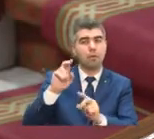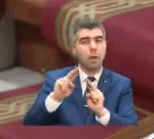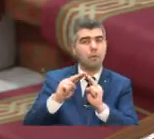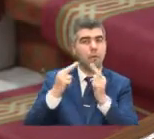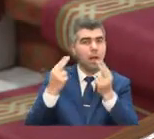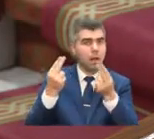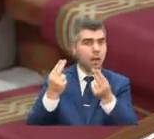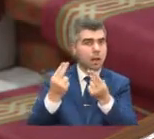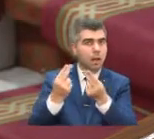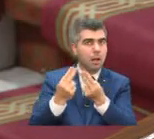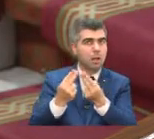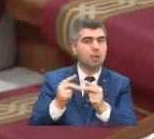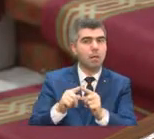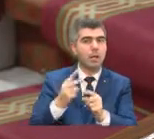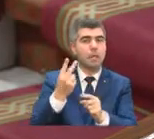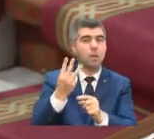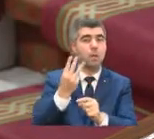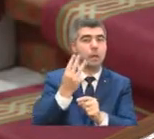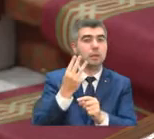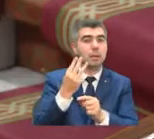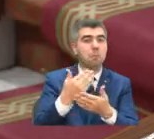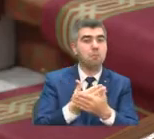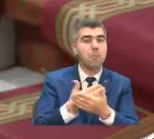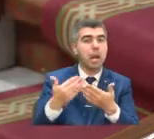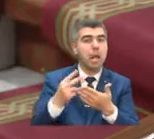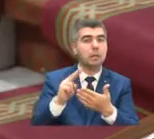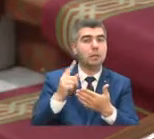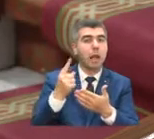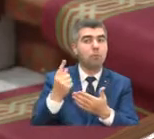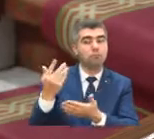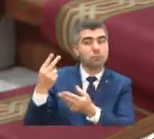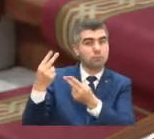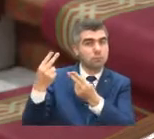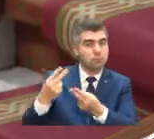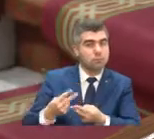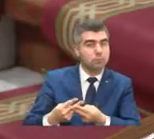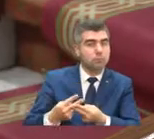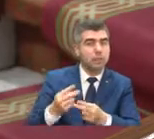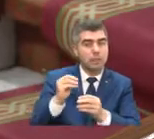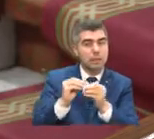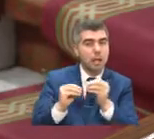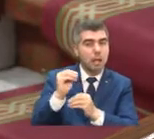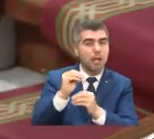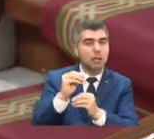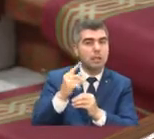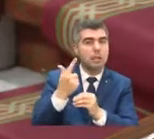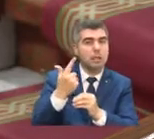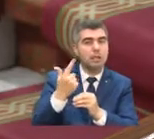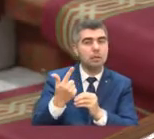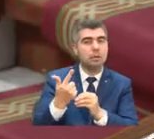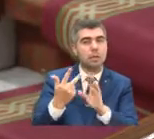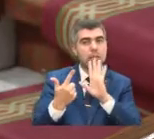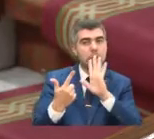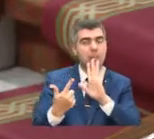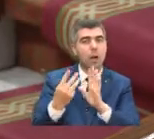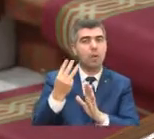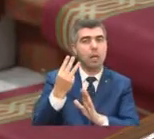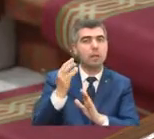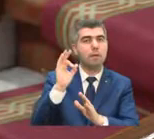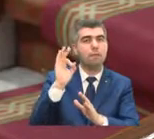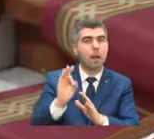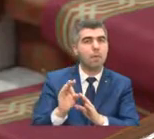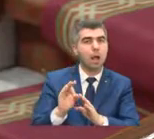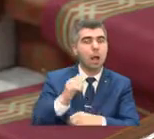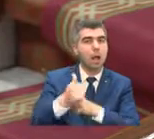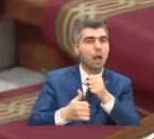وصلت 32 مليار ديال الدرهم، يعني زائد 37% السنة اللي دازت، وكانت سنة مهمة جدا